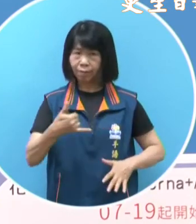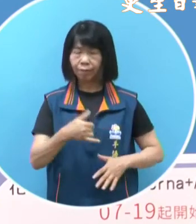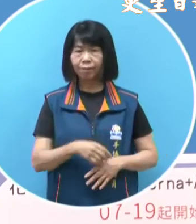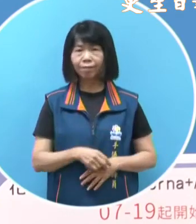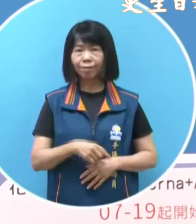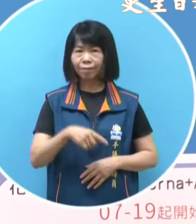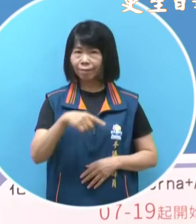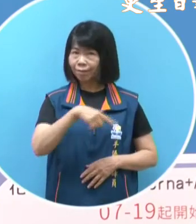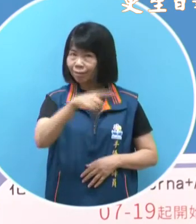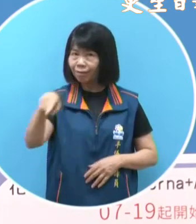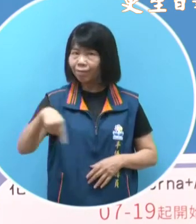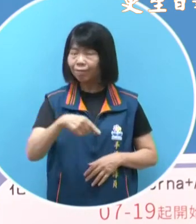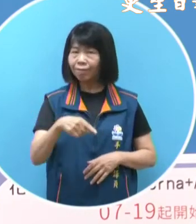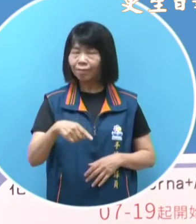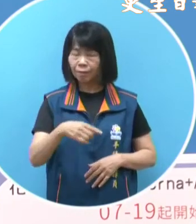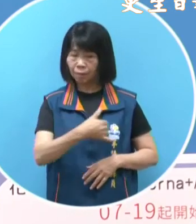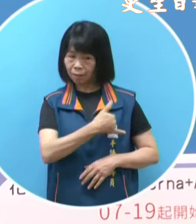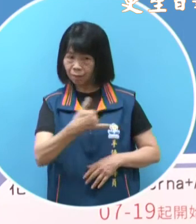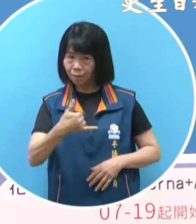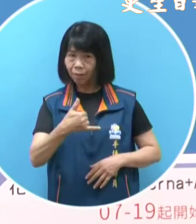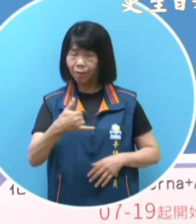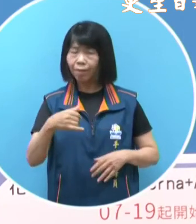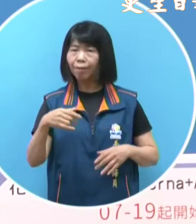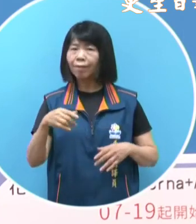更可以透过周末把